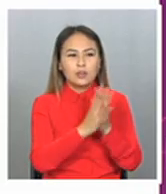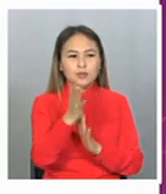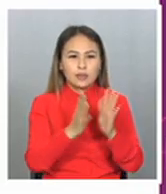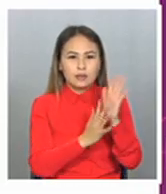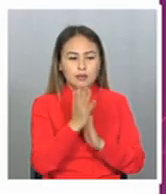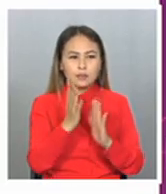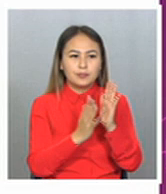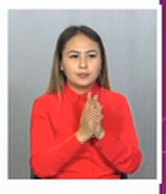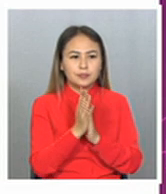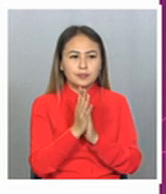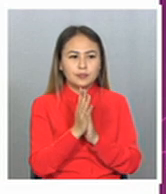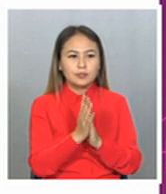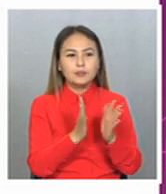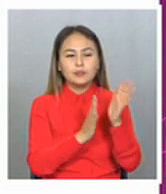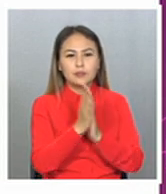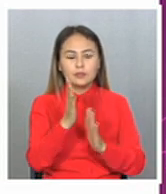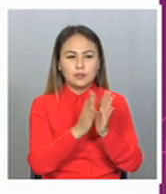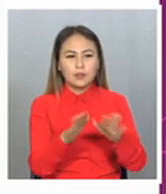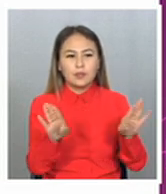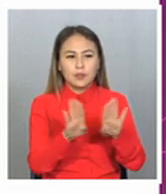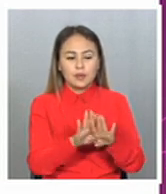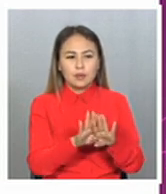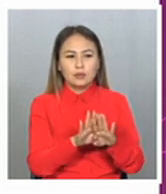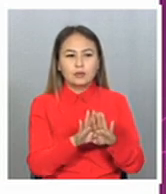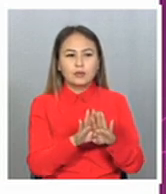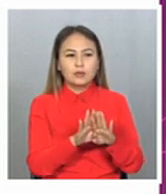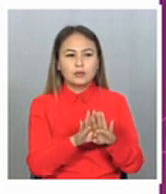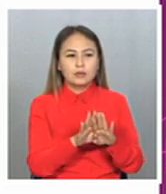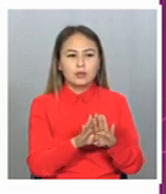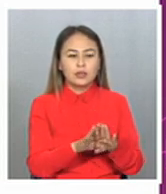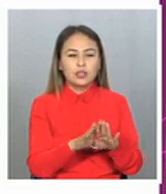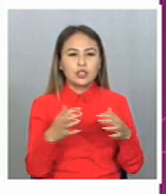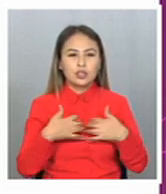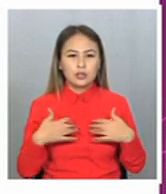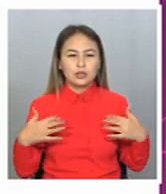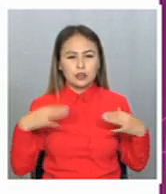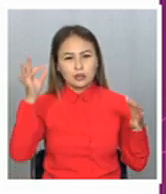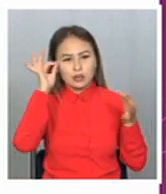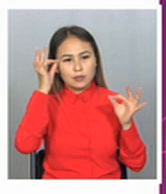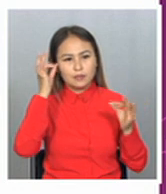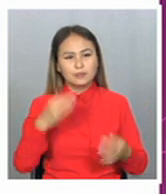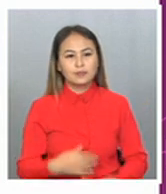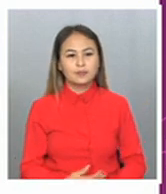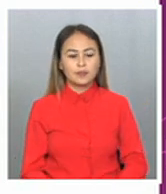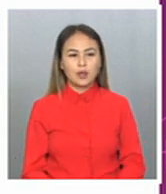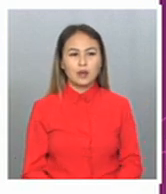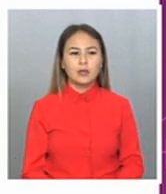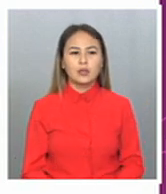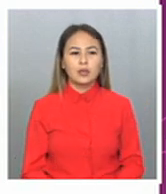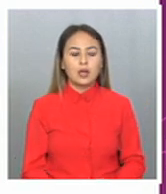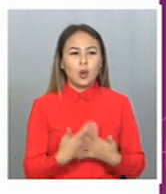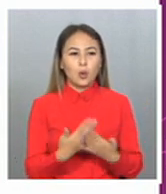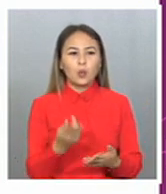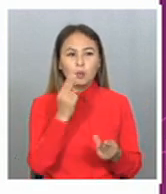өсімдіктер, өсімдік қоректілер, жыртқыштар. Енді